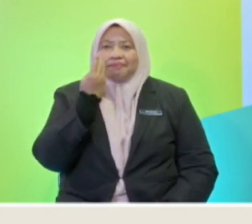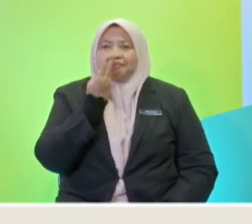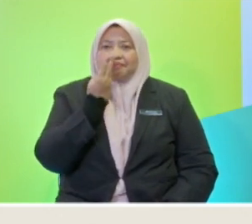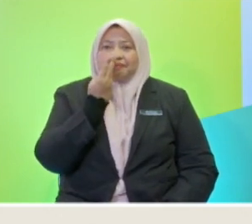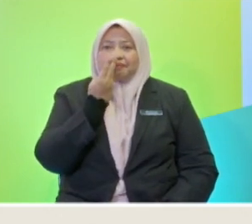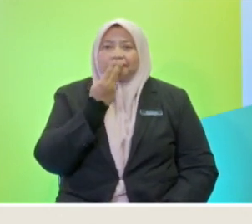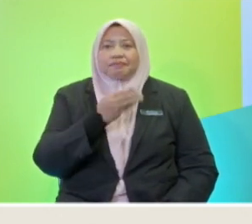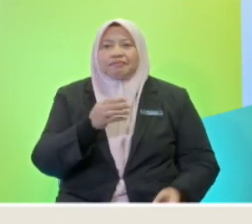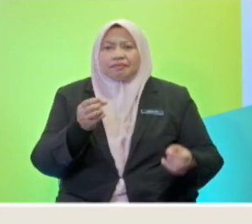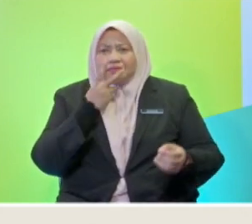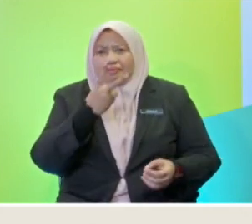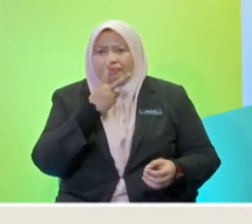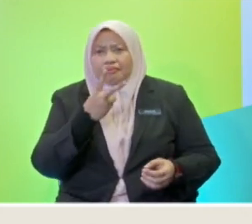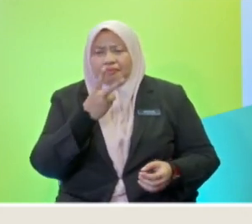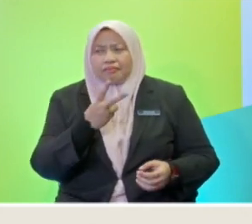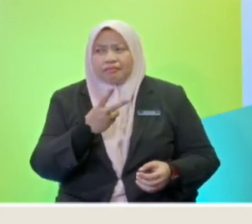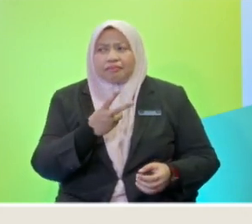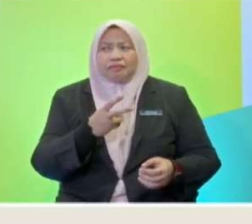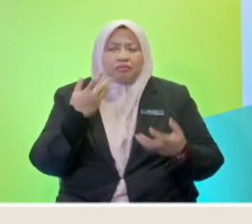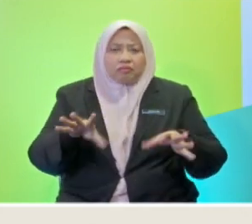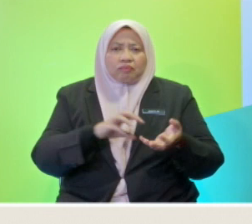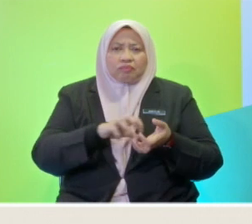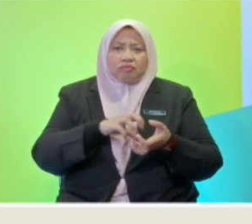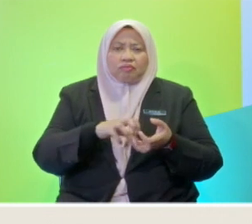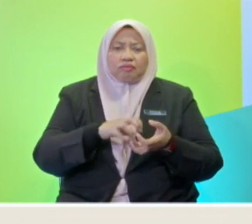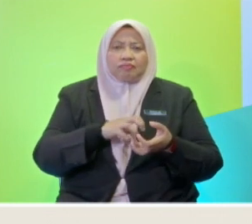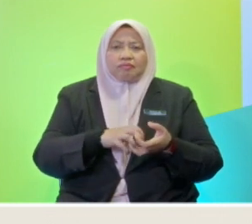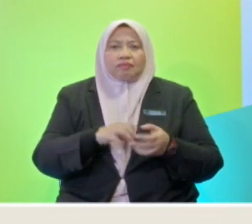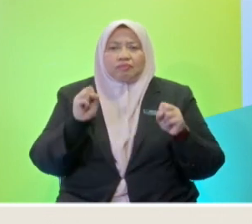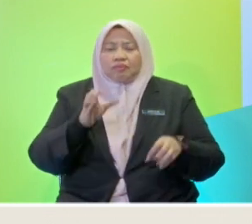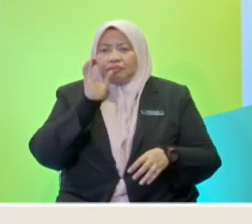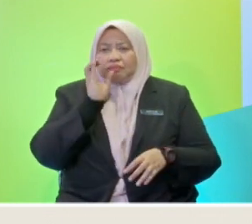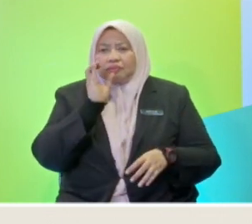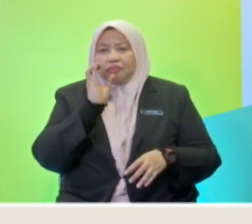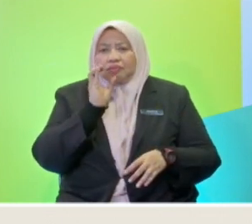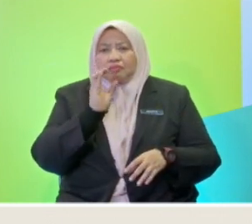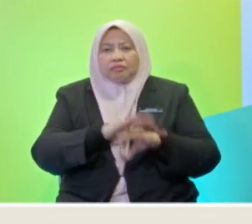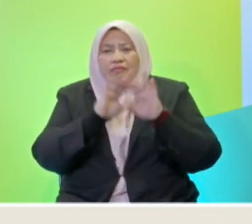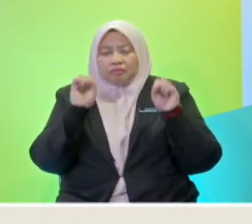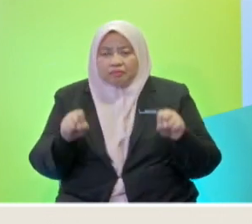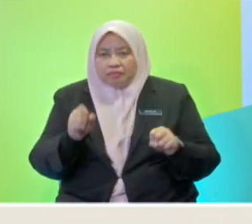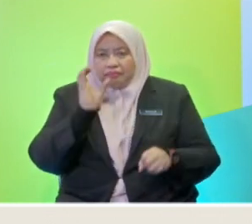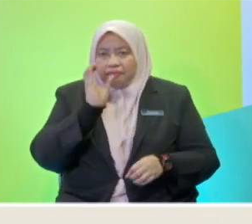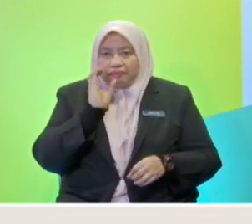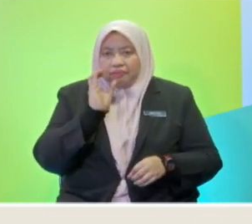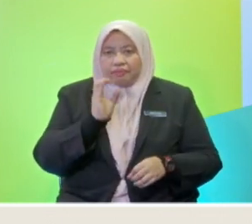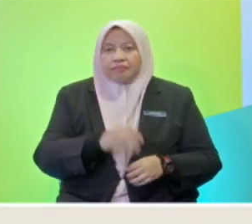tak gelembung-gelembung tuh boleh minum tak rasa-rasanya tak boleh